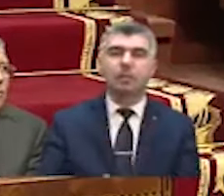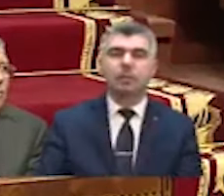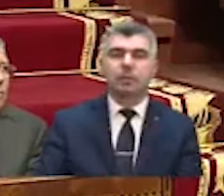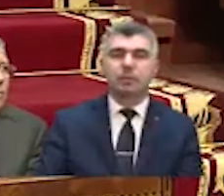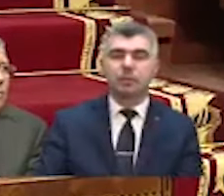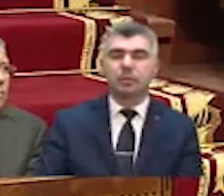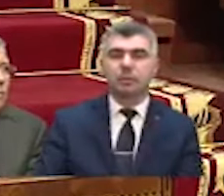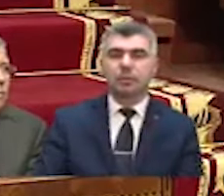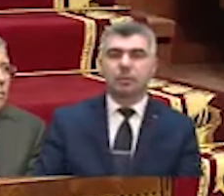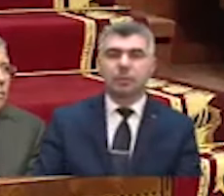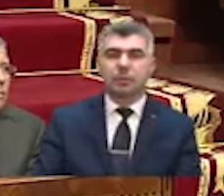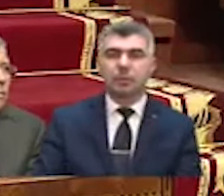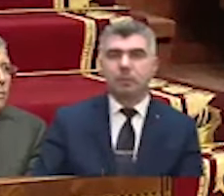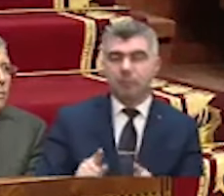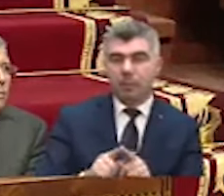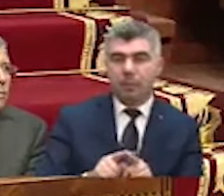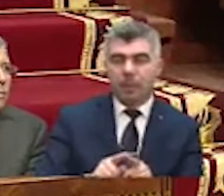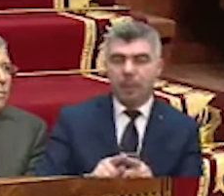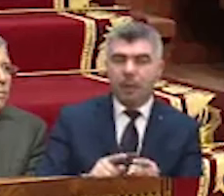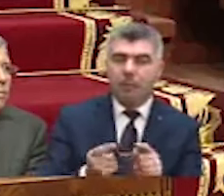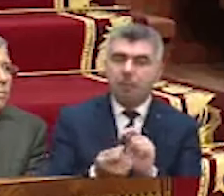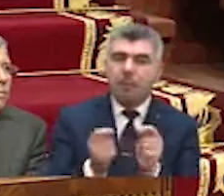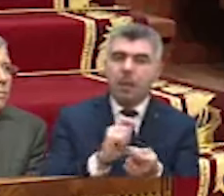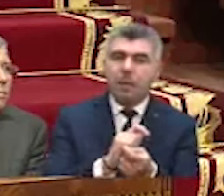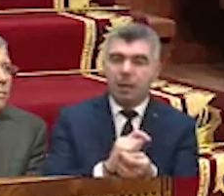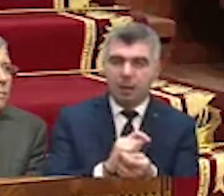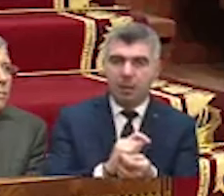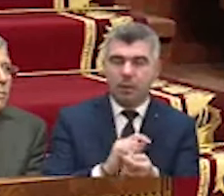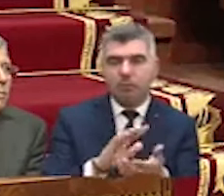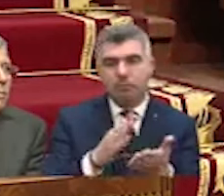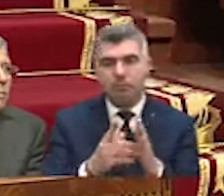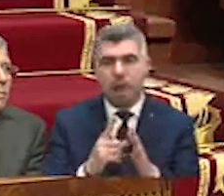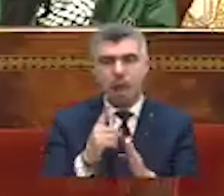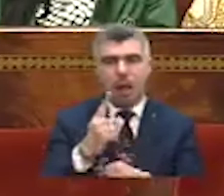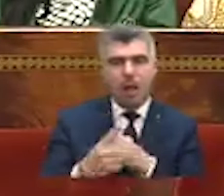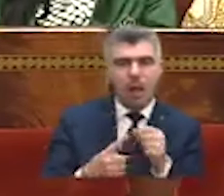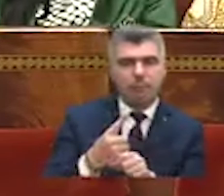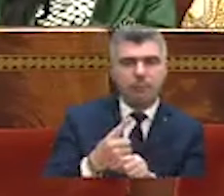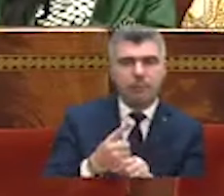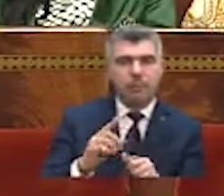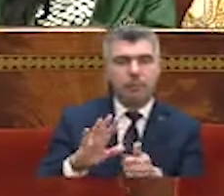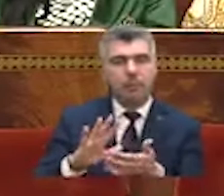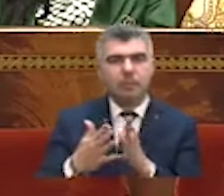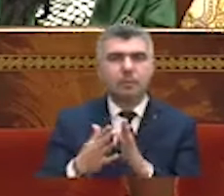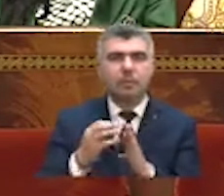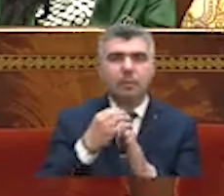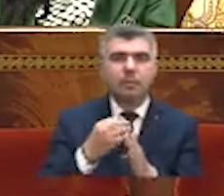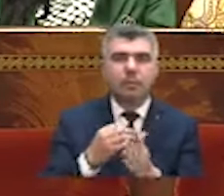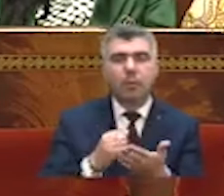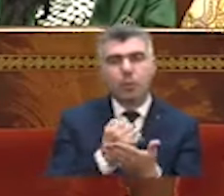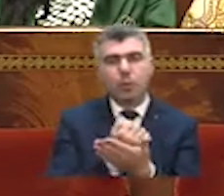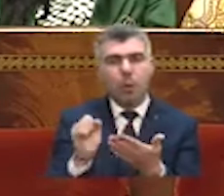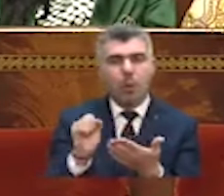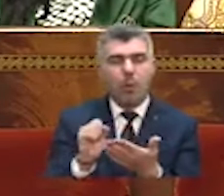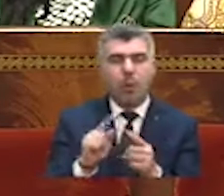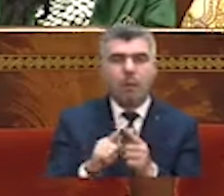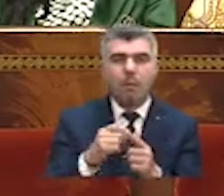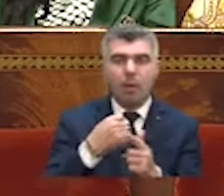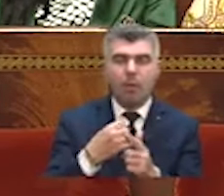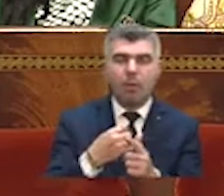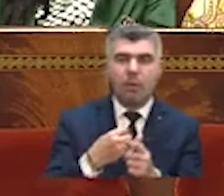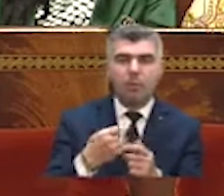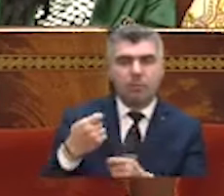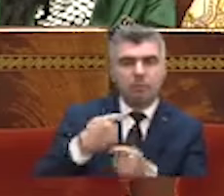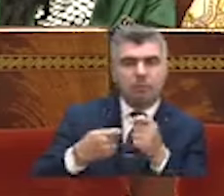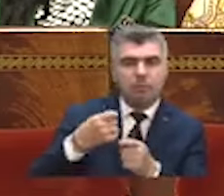عادي غادي يتصحح بوحده واحد العام عام ونص غادي يتصحح وغادي نشوفوا بانه الاقتصاد ديالنا ان شاء